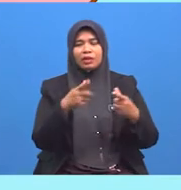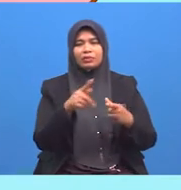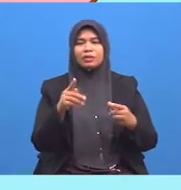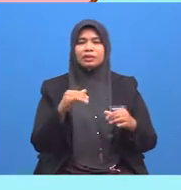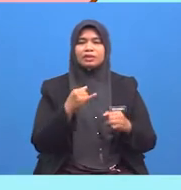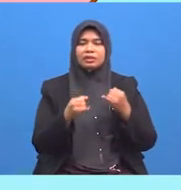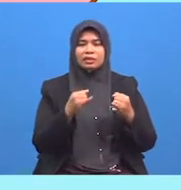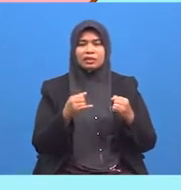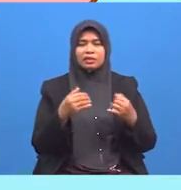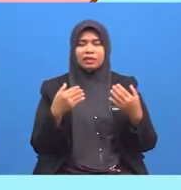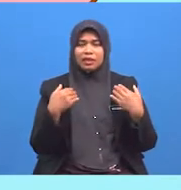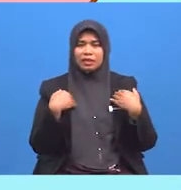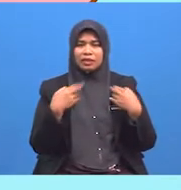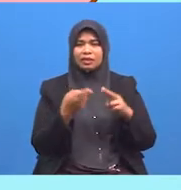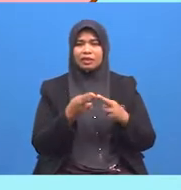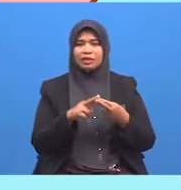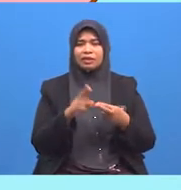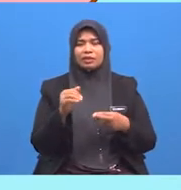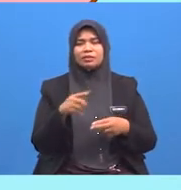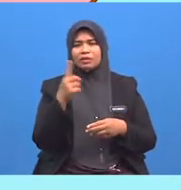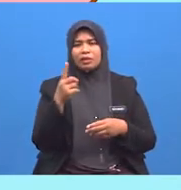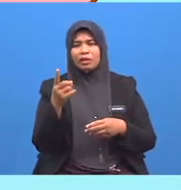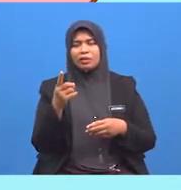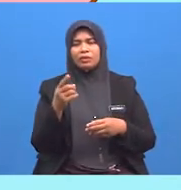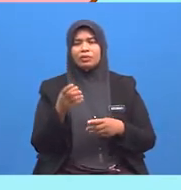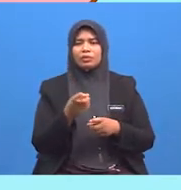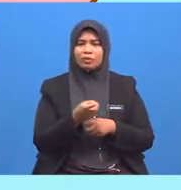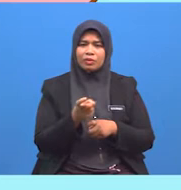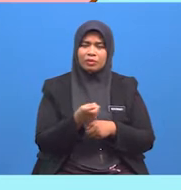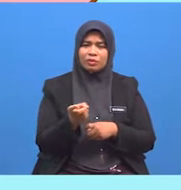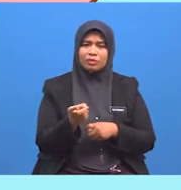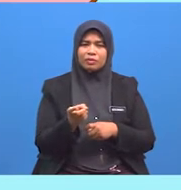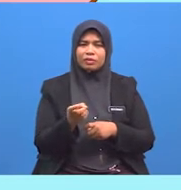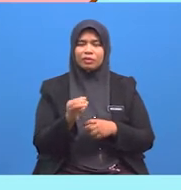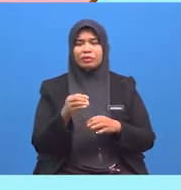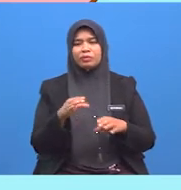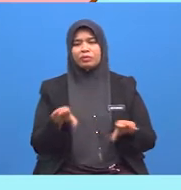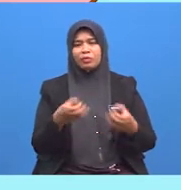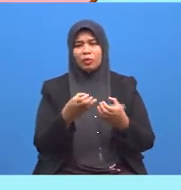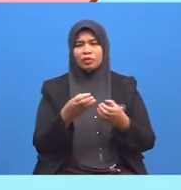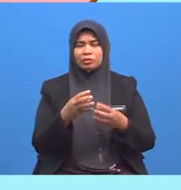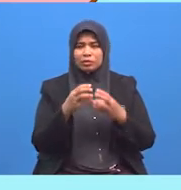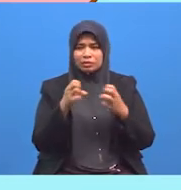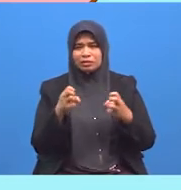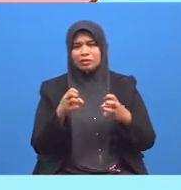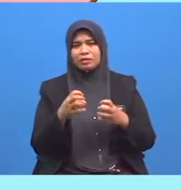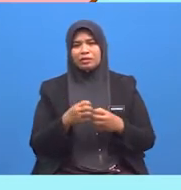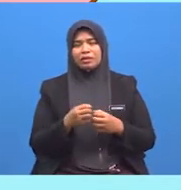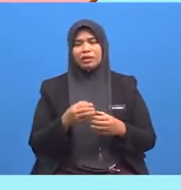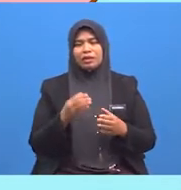ada diantara kawan kamu yang sering ngejek kamu atau blog perlakuan kasar dengan kamu